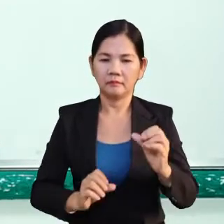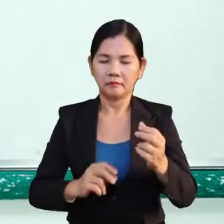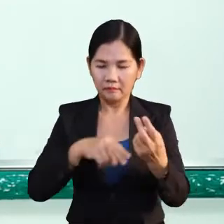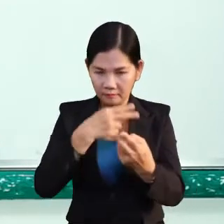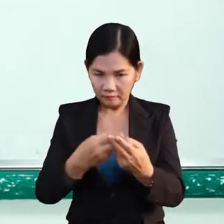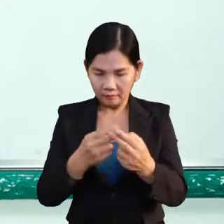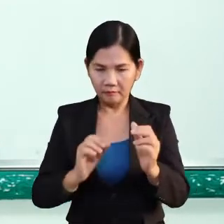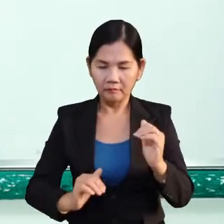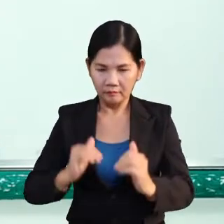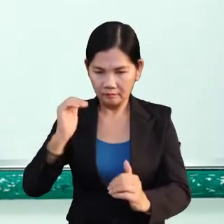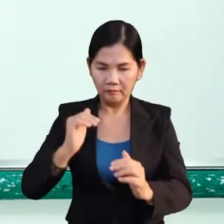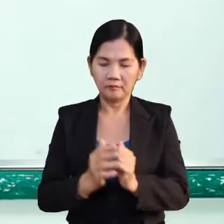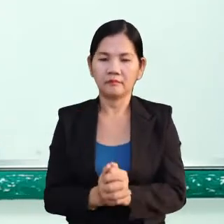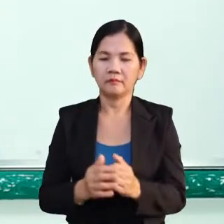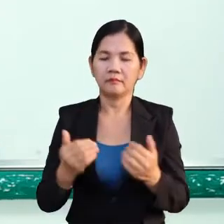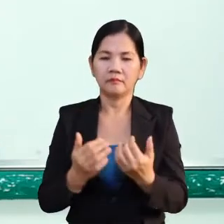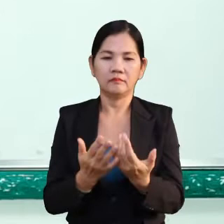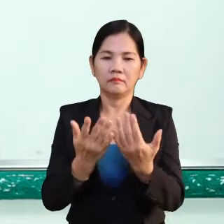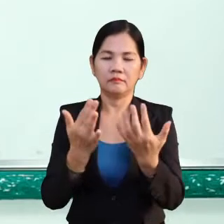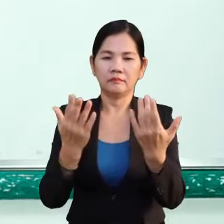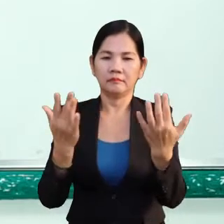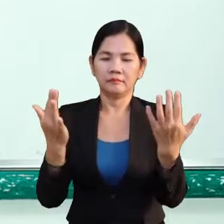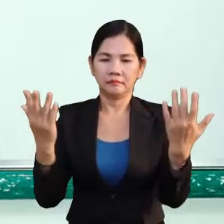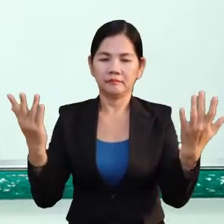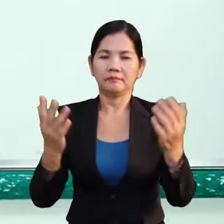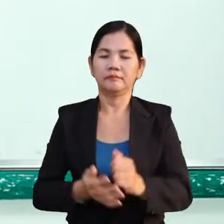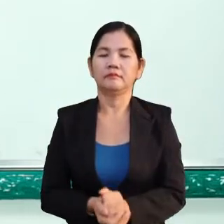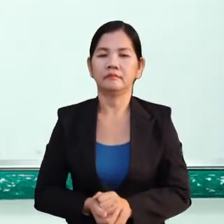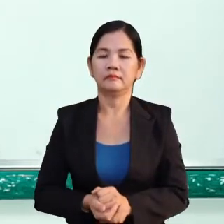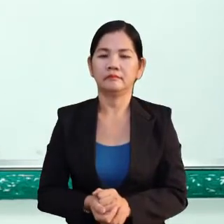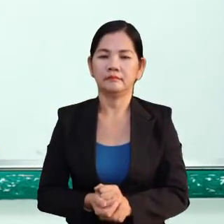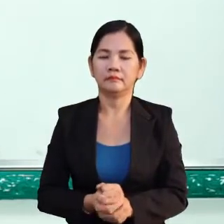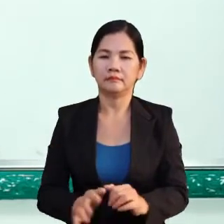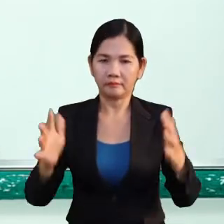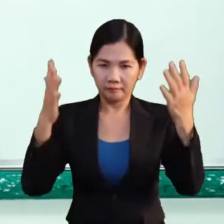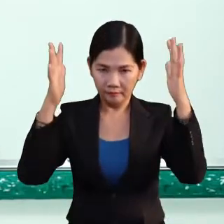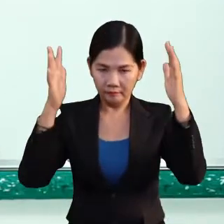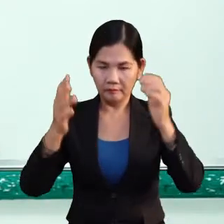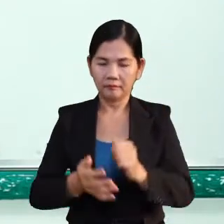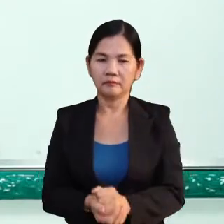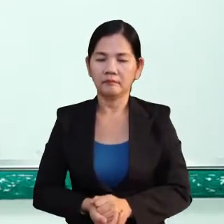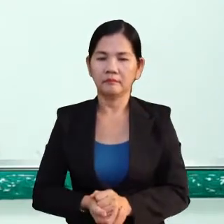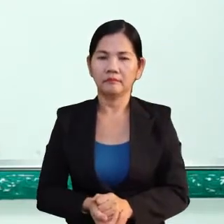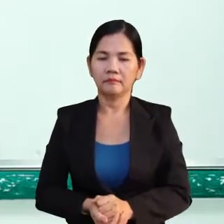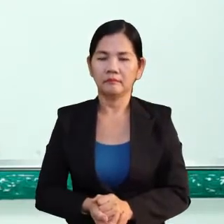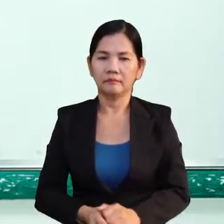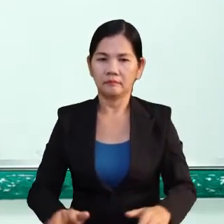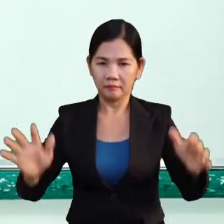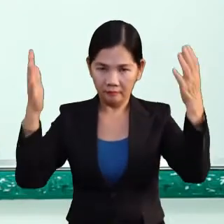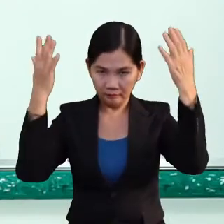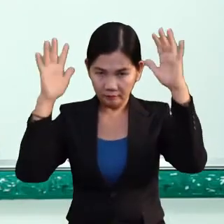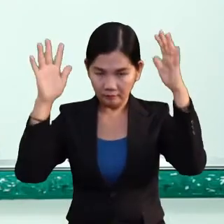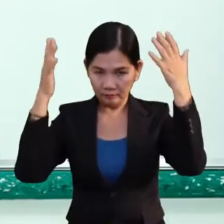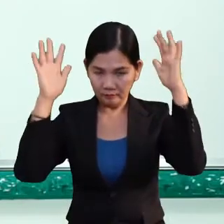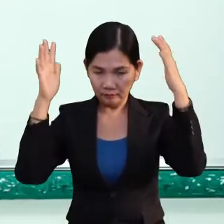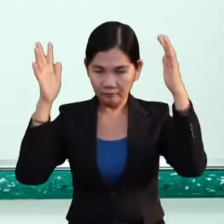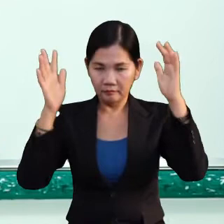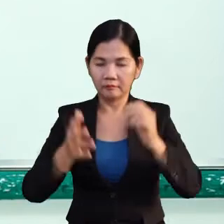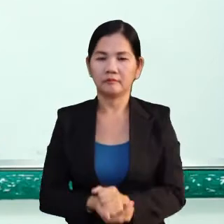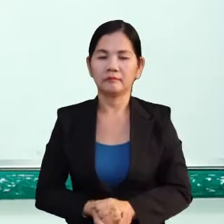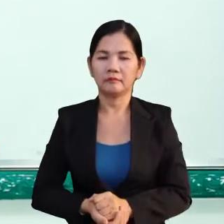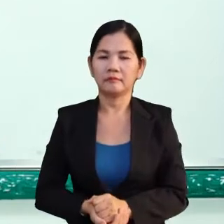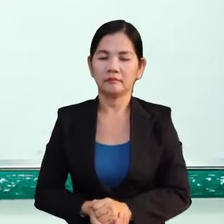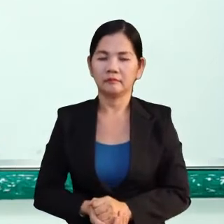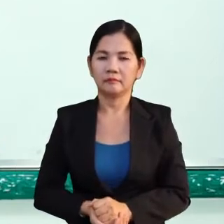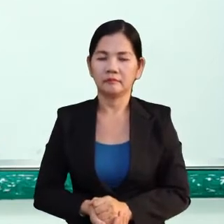ទៀតចាអញ្ចឹងគឺមានច្រើនជាងនេះទៅទៀតណាឥឡូវកូនតែដៃម្ដងកូន2ដង